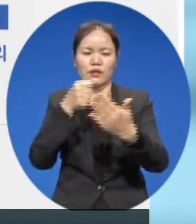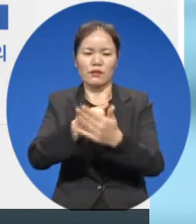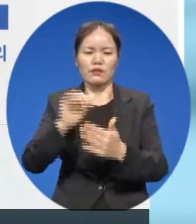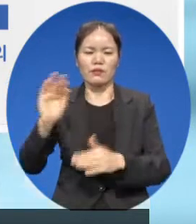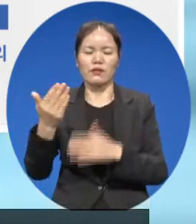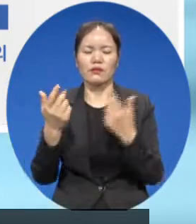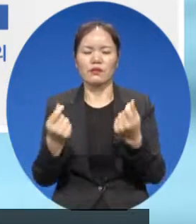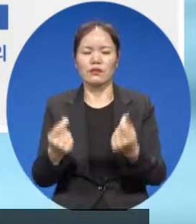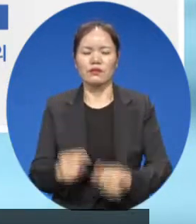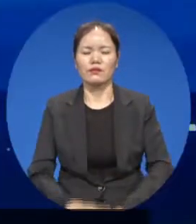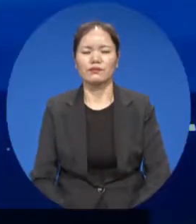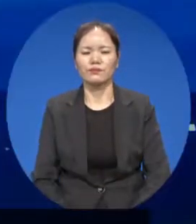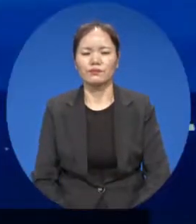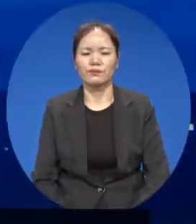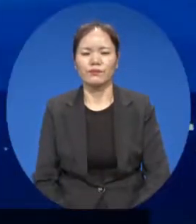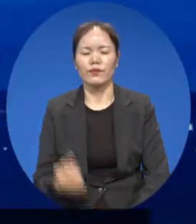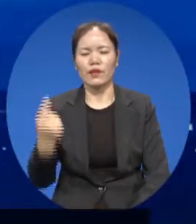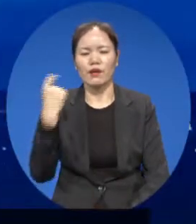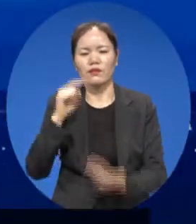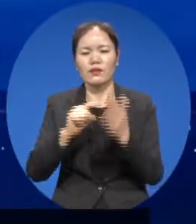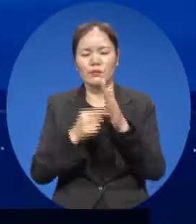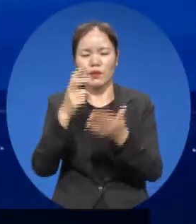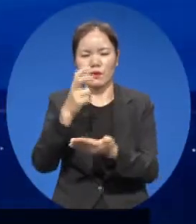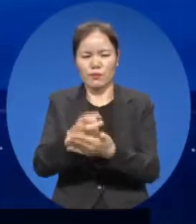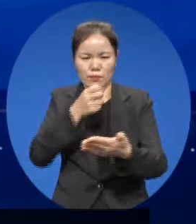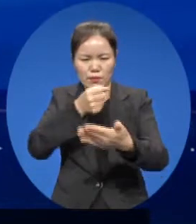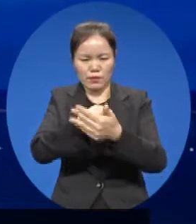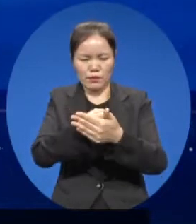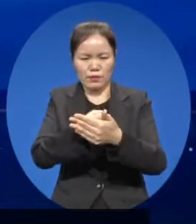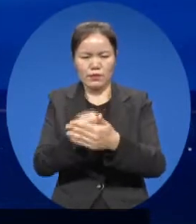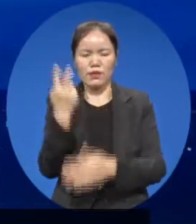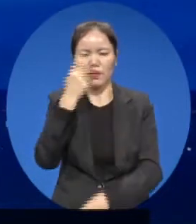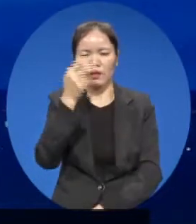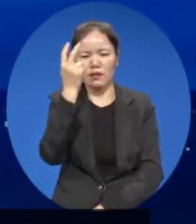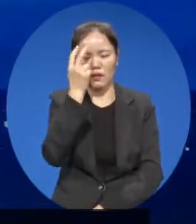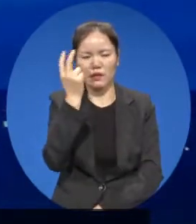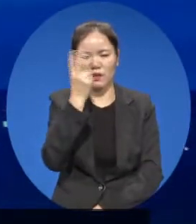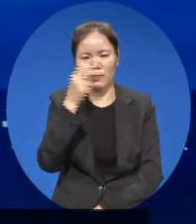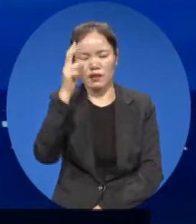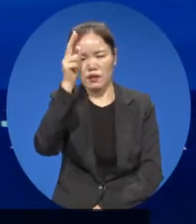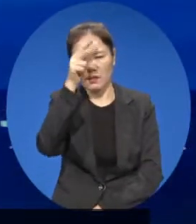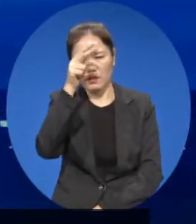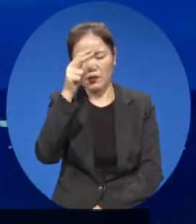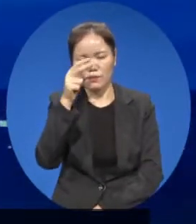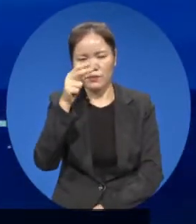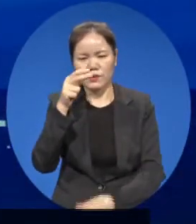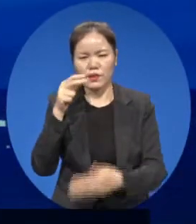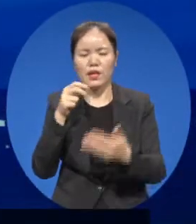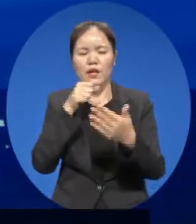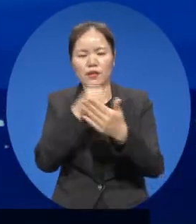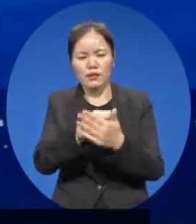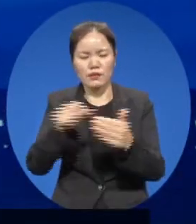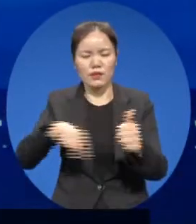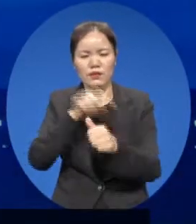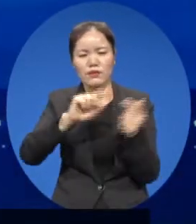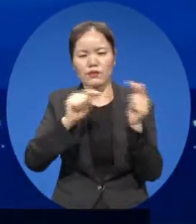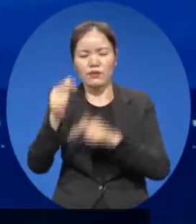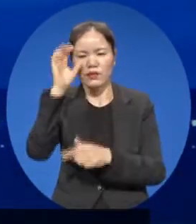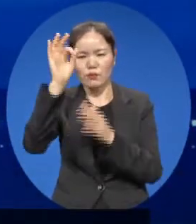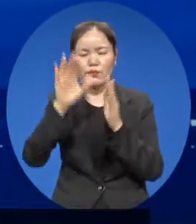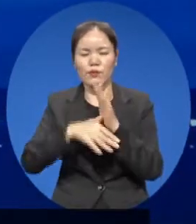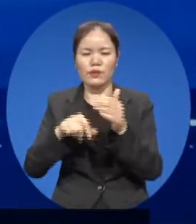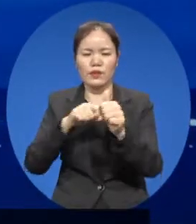듭니다 그렇군요 뭐 어제 나왔던 법원의 결정이 라던가 감찰이 결정 그리고 여러 여론 등등을 살피면서 징계위원회